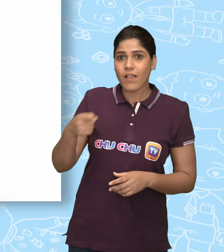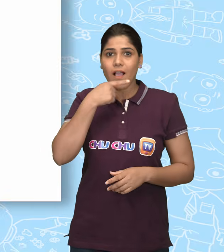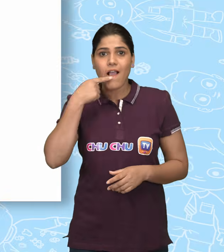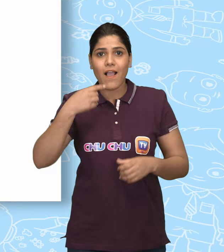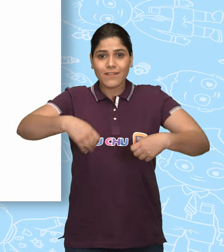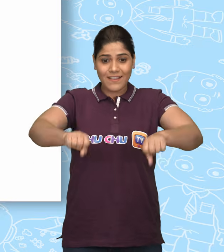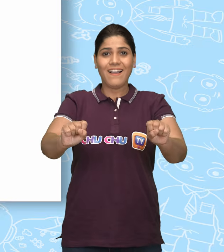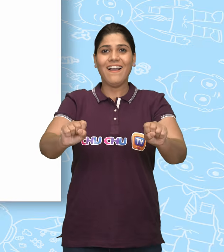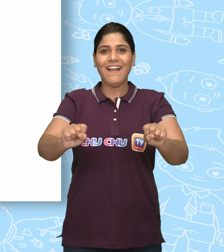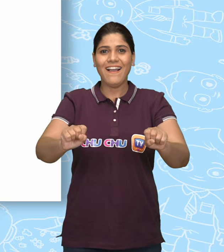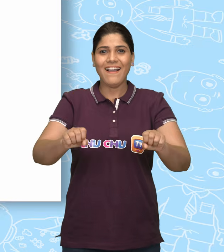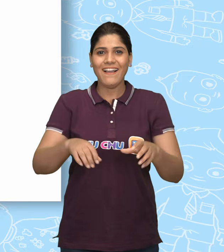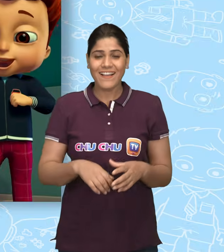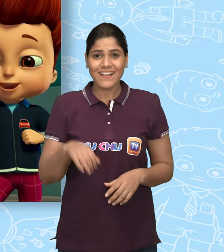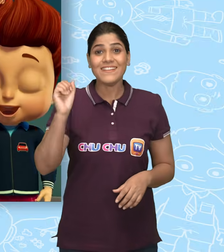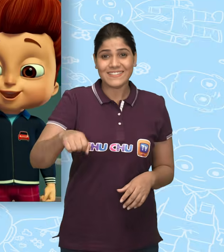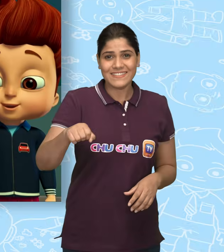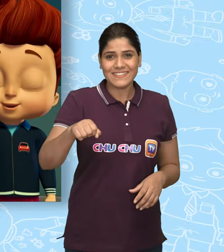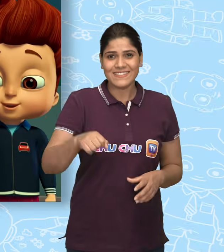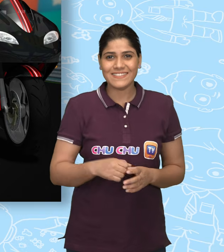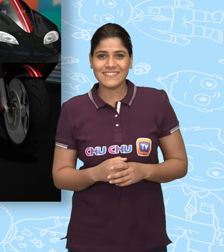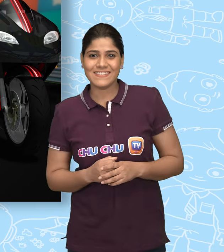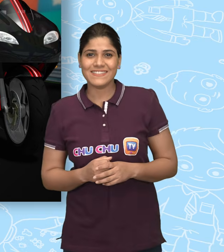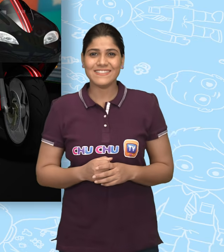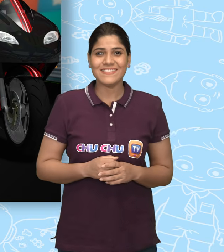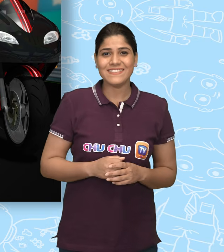ये तो एक लाल बाइक है। हाँ।